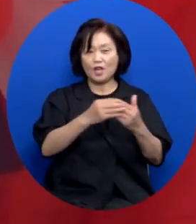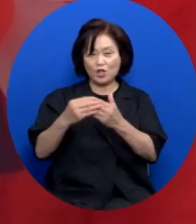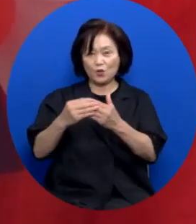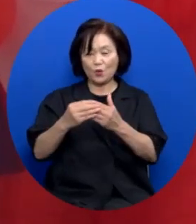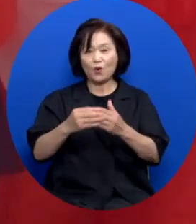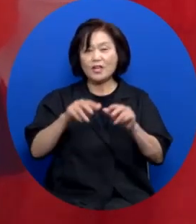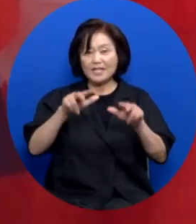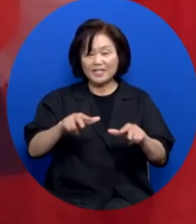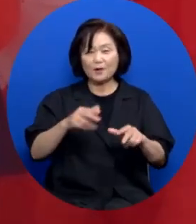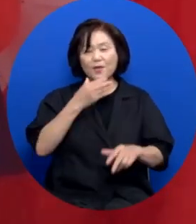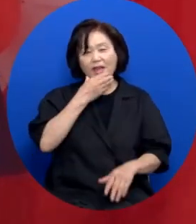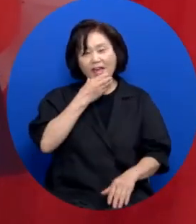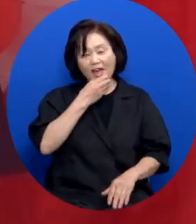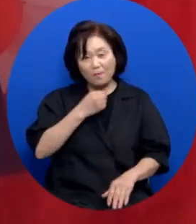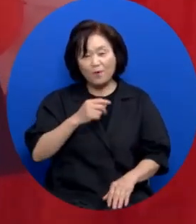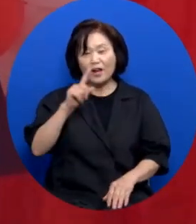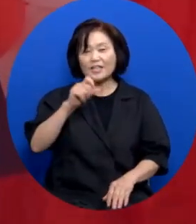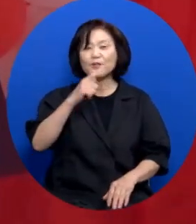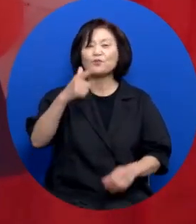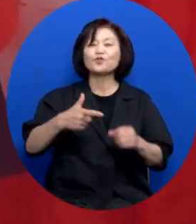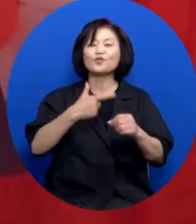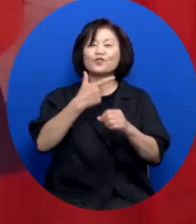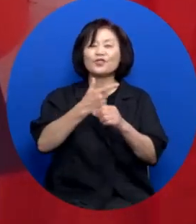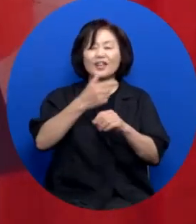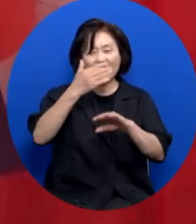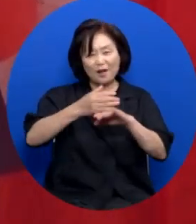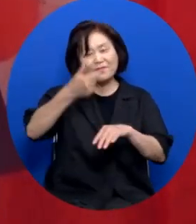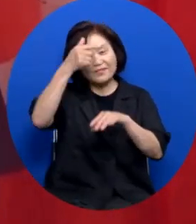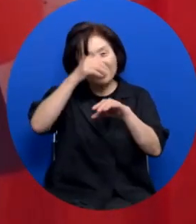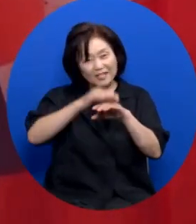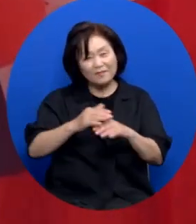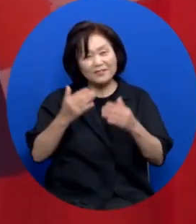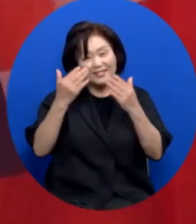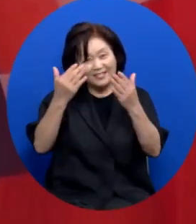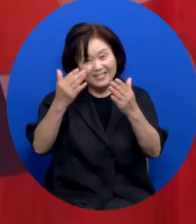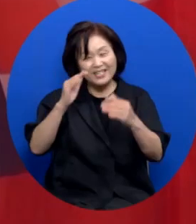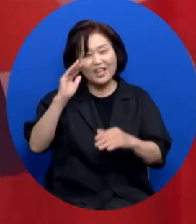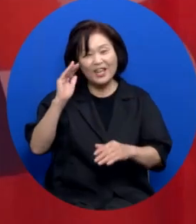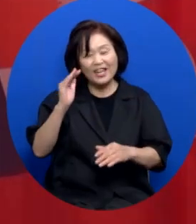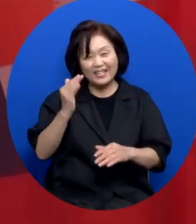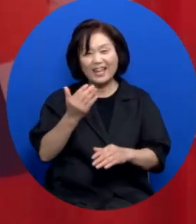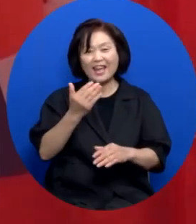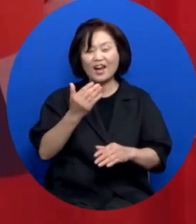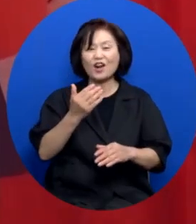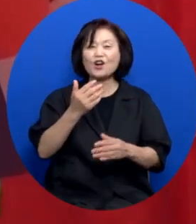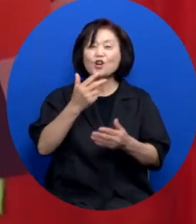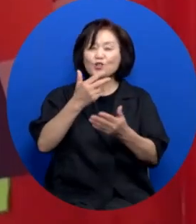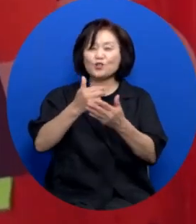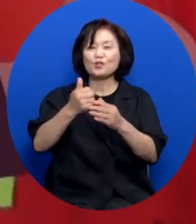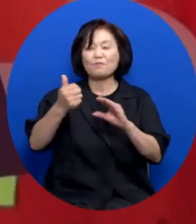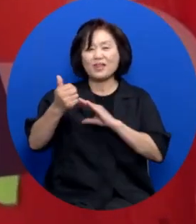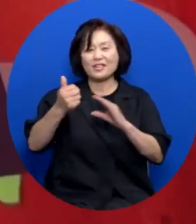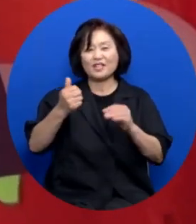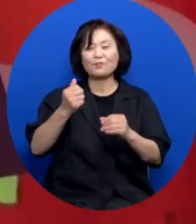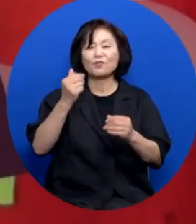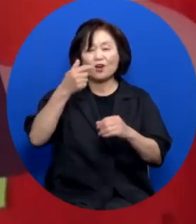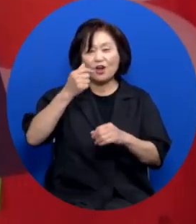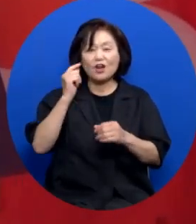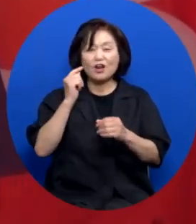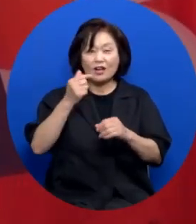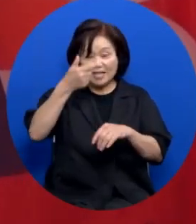이렇게 행복한 16주년 감사 예배를 하나님께 영광스러운 주님의 이름으로 드릴 수 있게 돼서 너무나